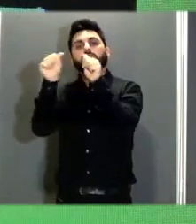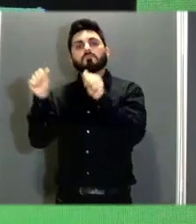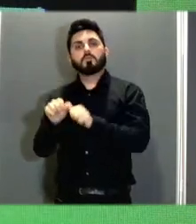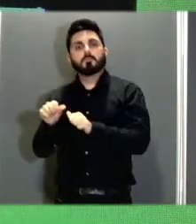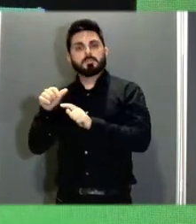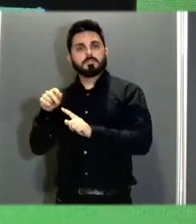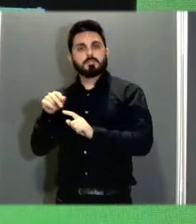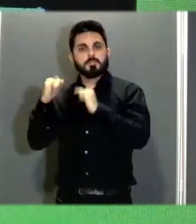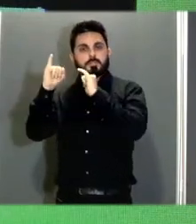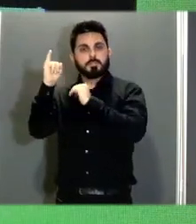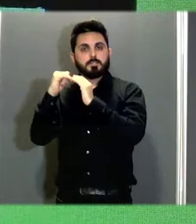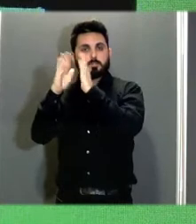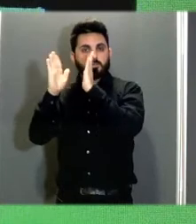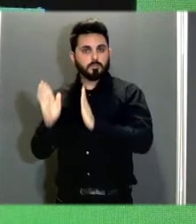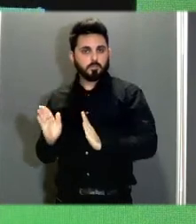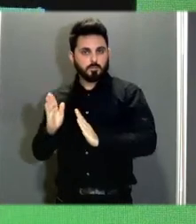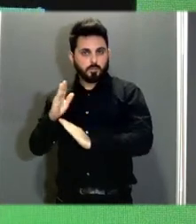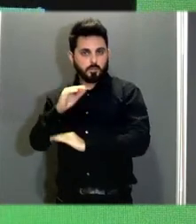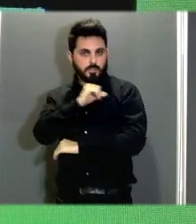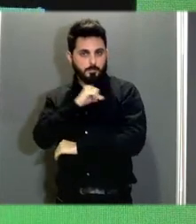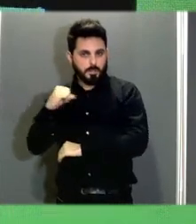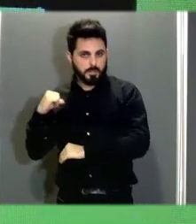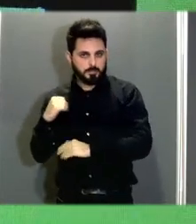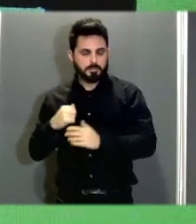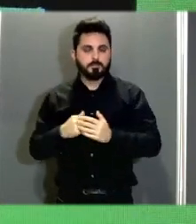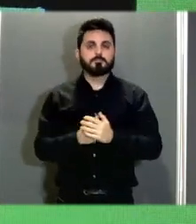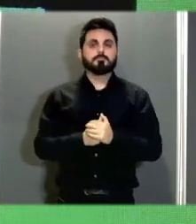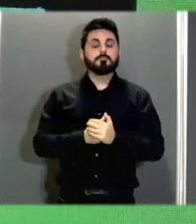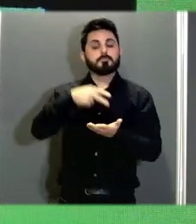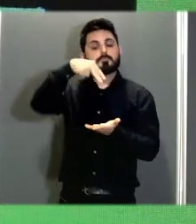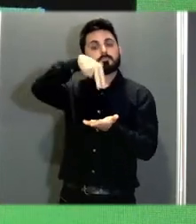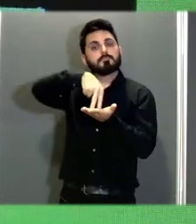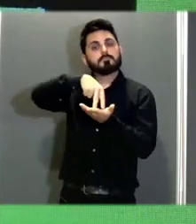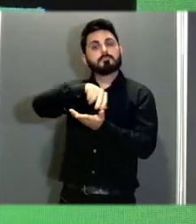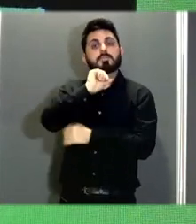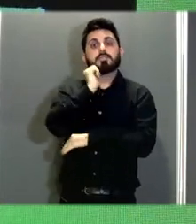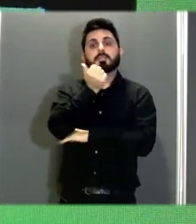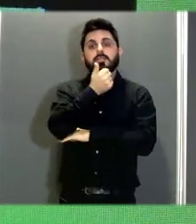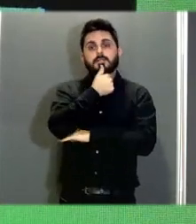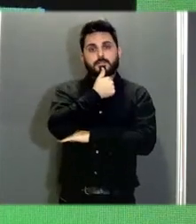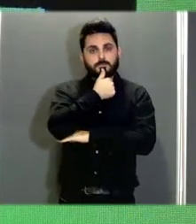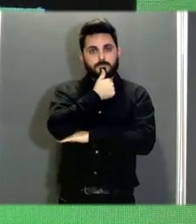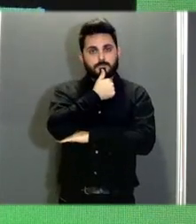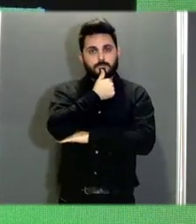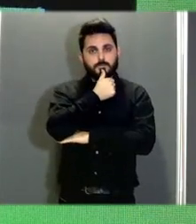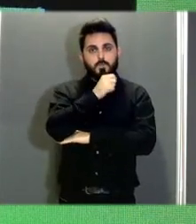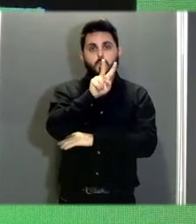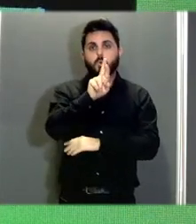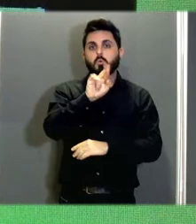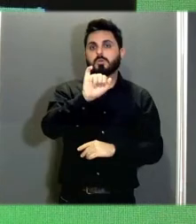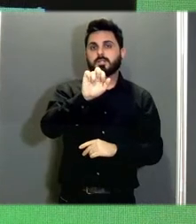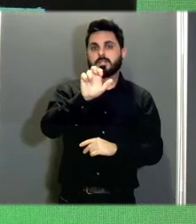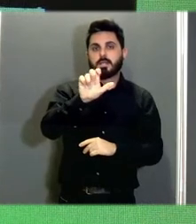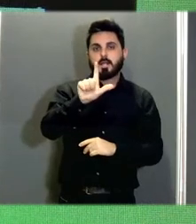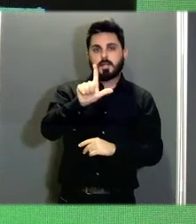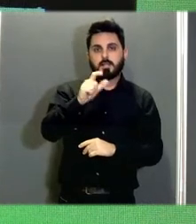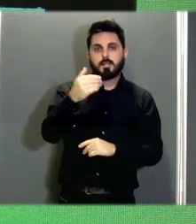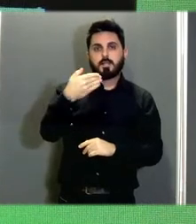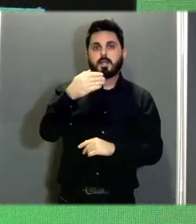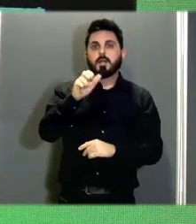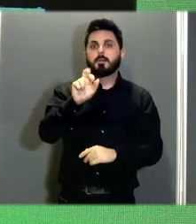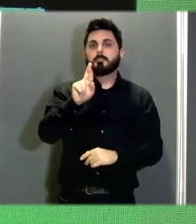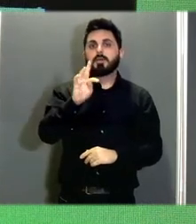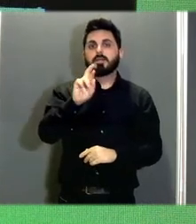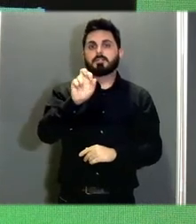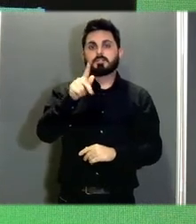independència. Ens en parlarà el relator d'una d'aquestes ponències, l'Oriol Bertran,